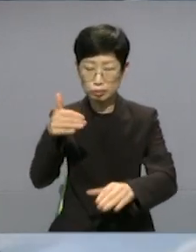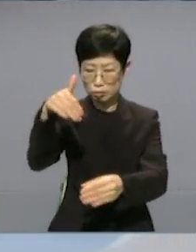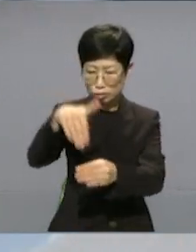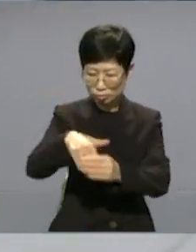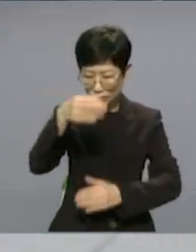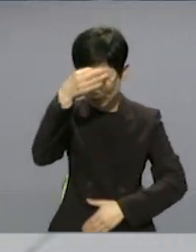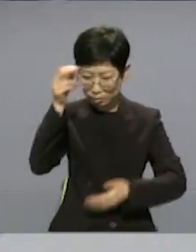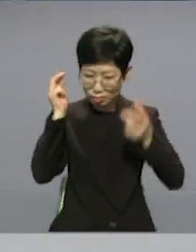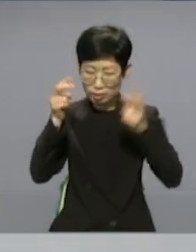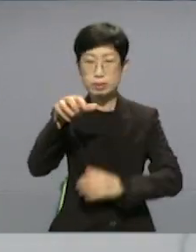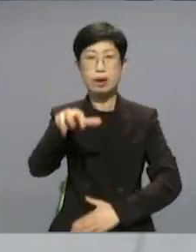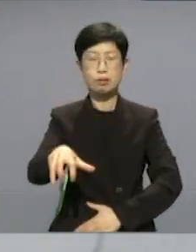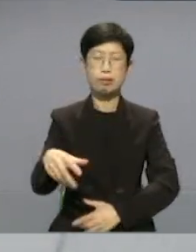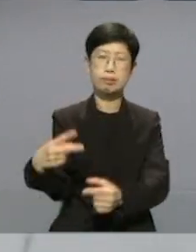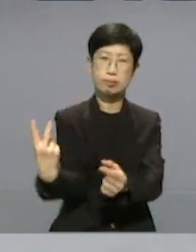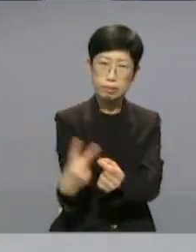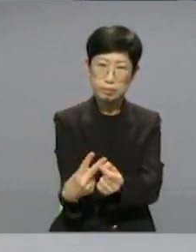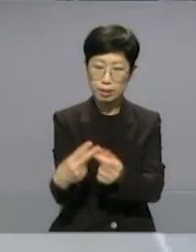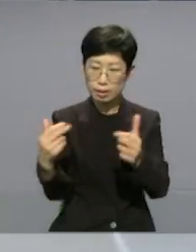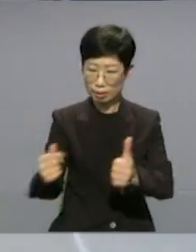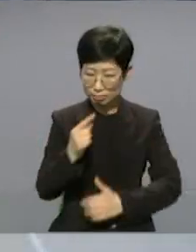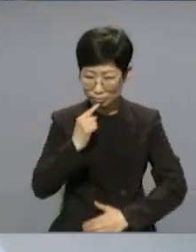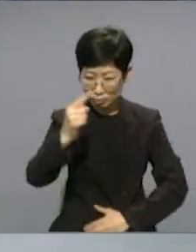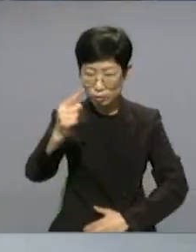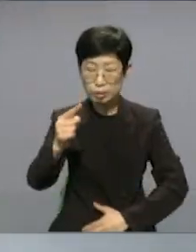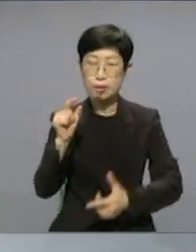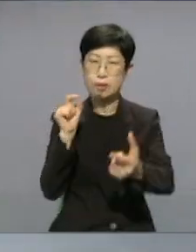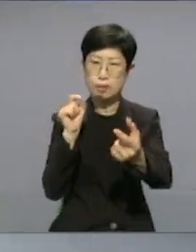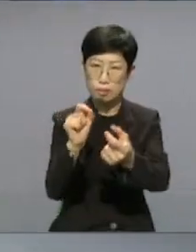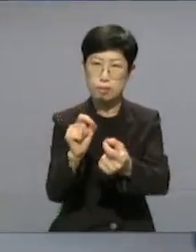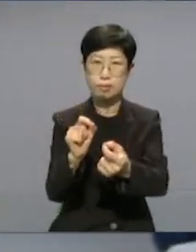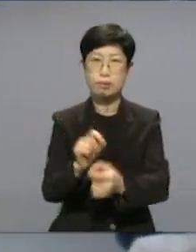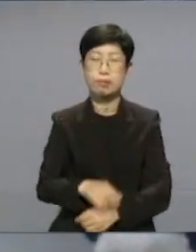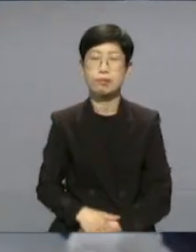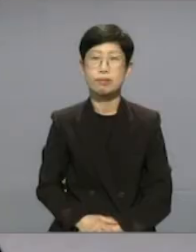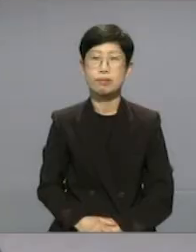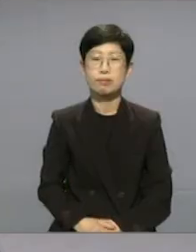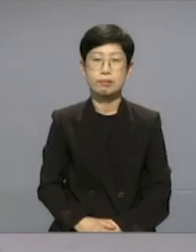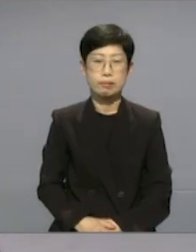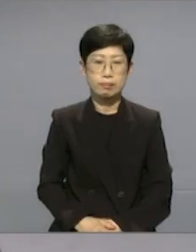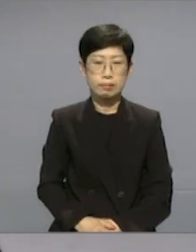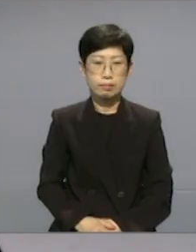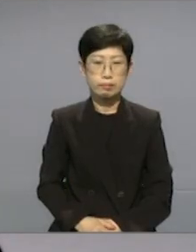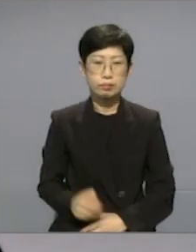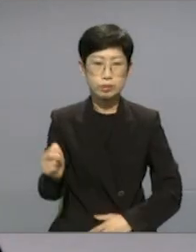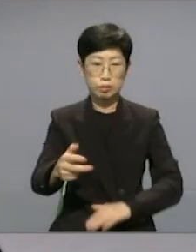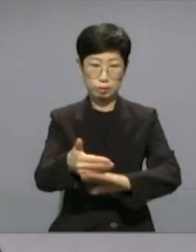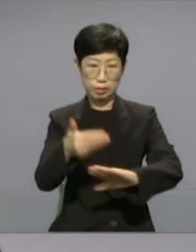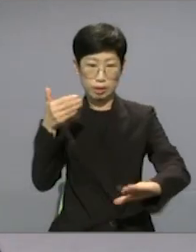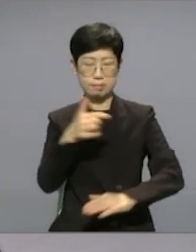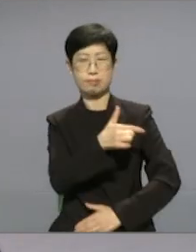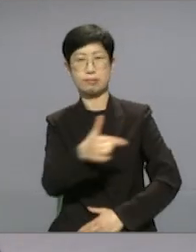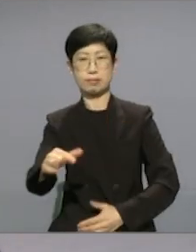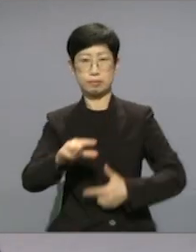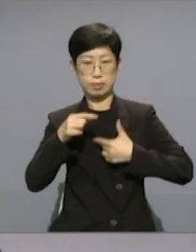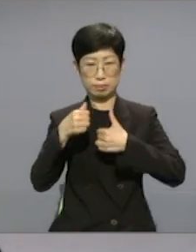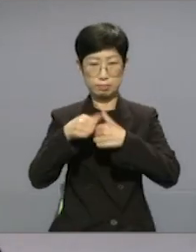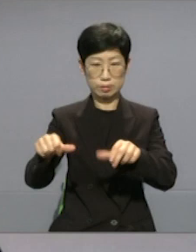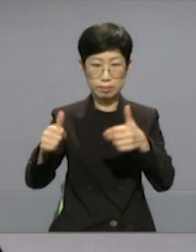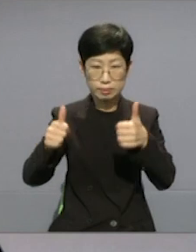업체인 스마트매틱과의 두 번째 명예훼손 소송에도 직면해 있습니다. Fox is facing another